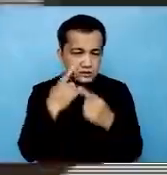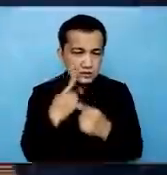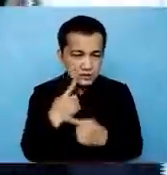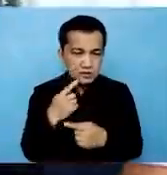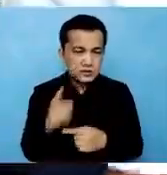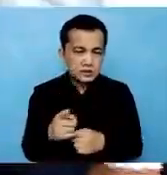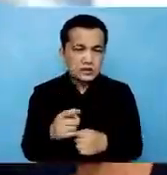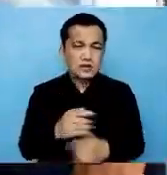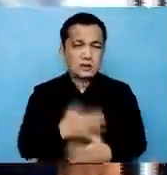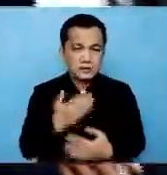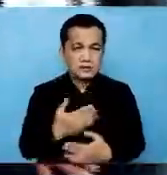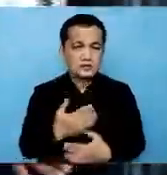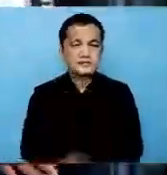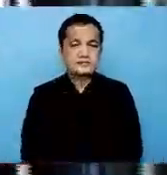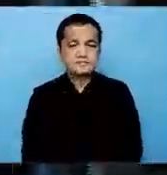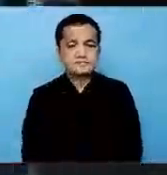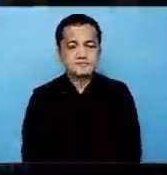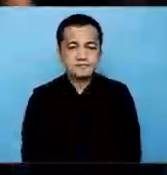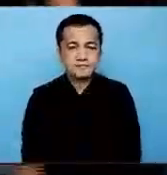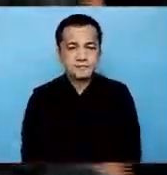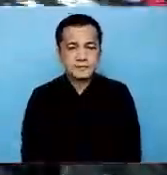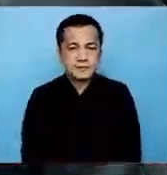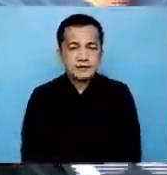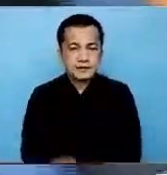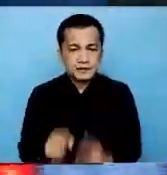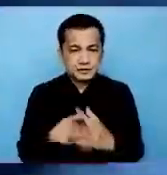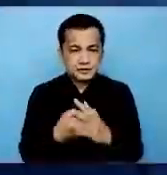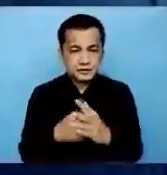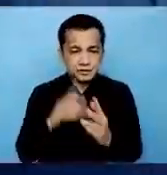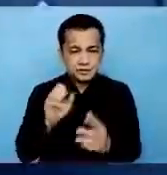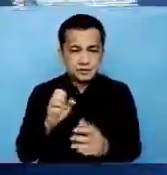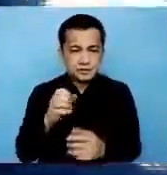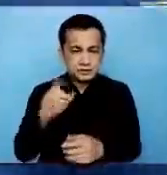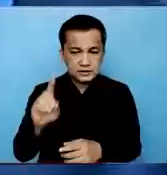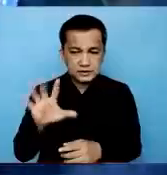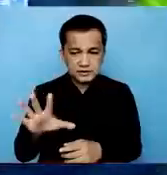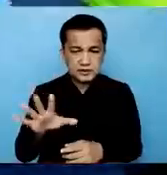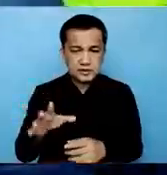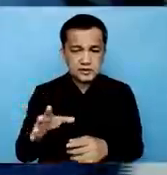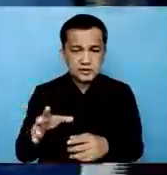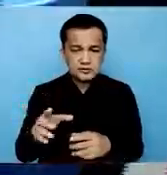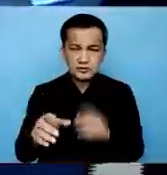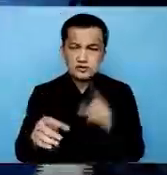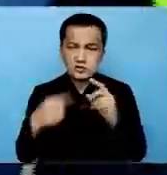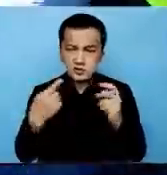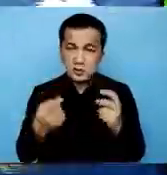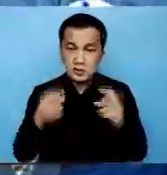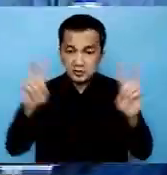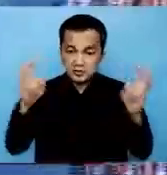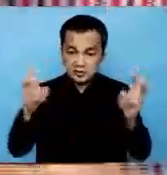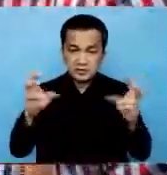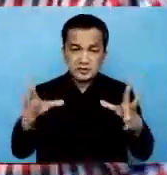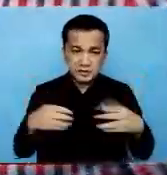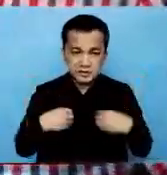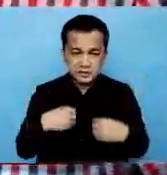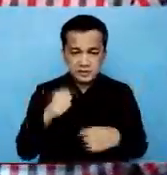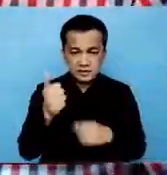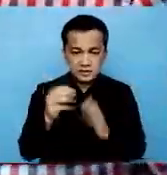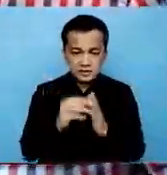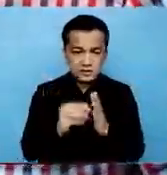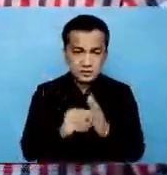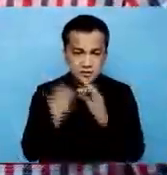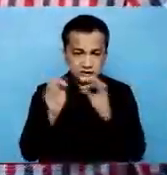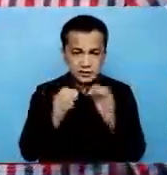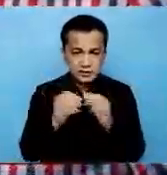siya. Nag-ugat ang kaso ni De Lima sa umano'y pagtanggap niya ng 10 milyong pisong drug money mula kay Noy